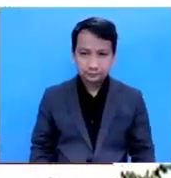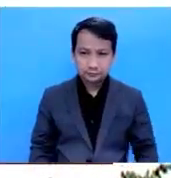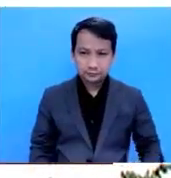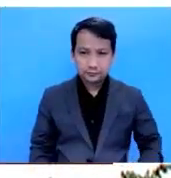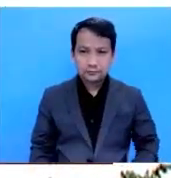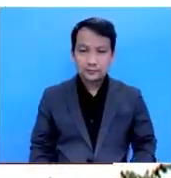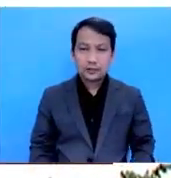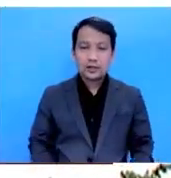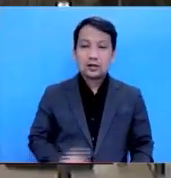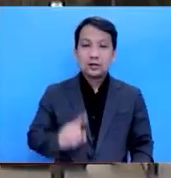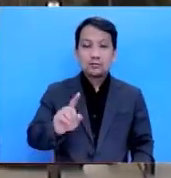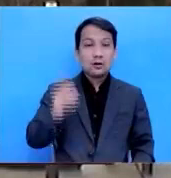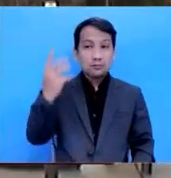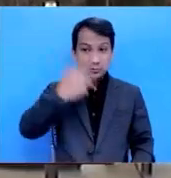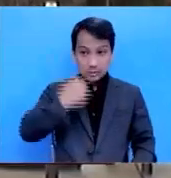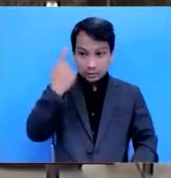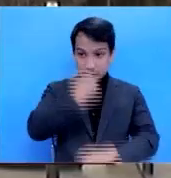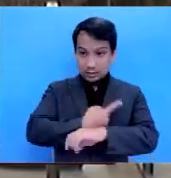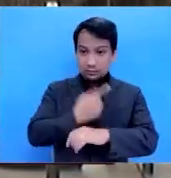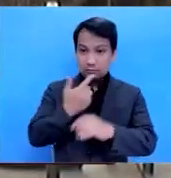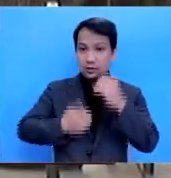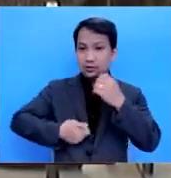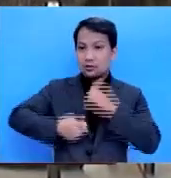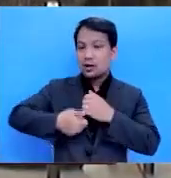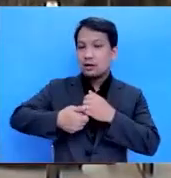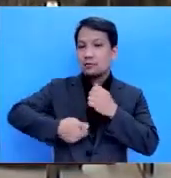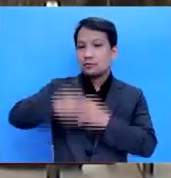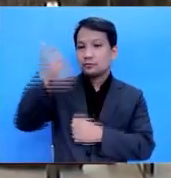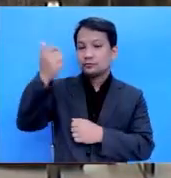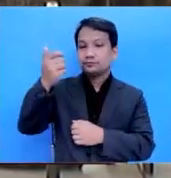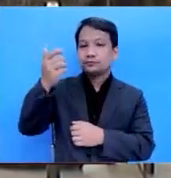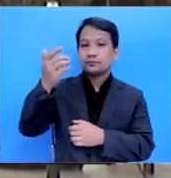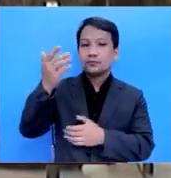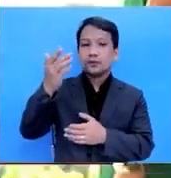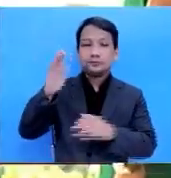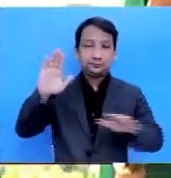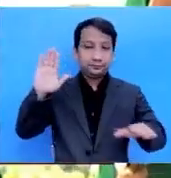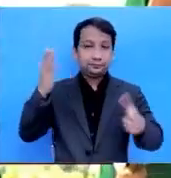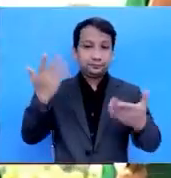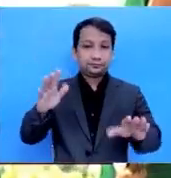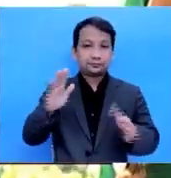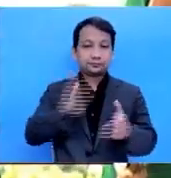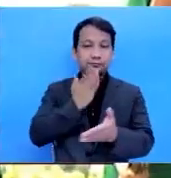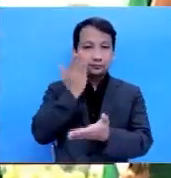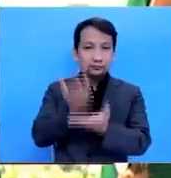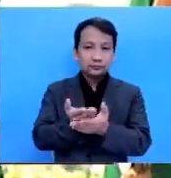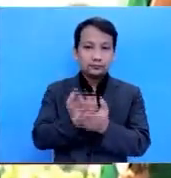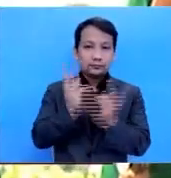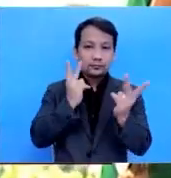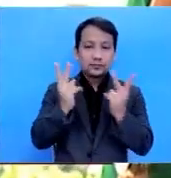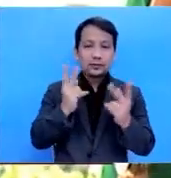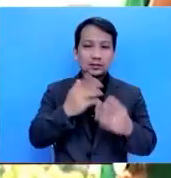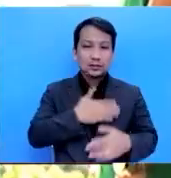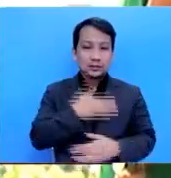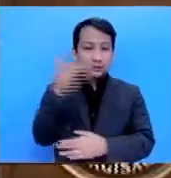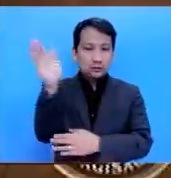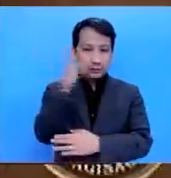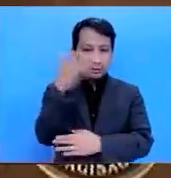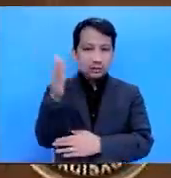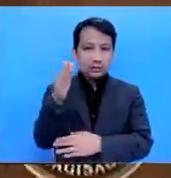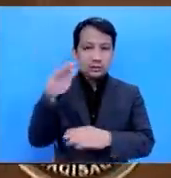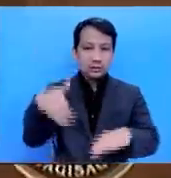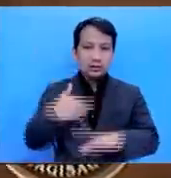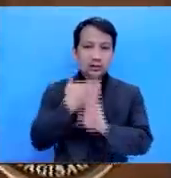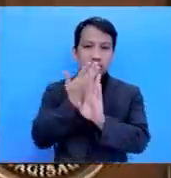Isang araw matapos manumpa sa pwesto ni incoming Vice President Sara Duterte, dumalo siya sa flag-raising ceremony sa City Hall ng Davao